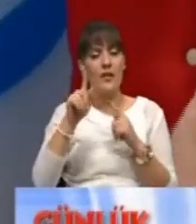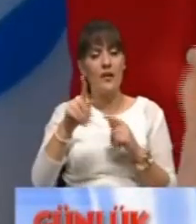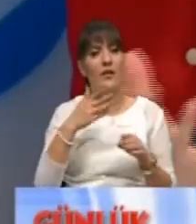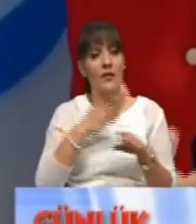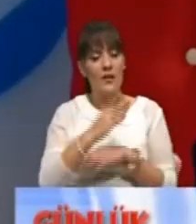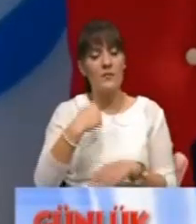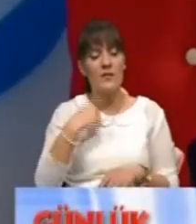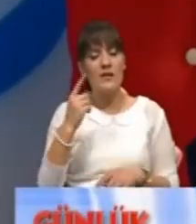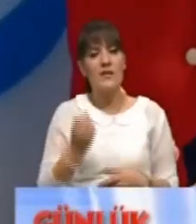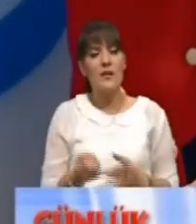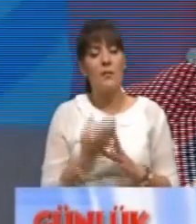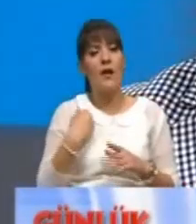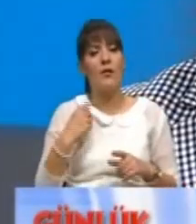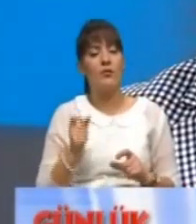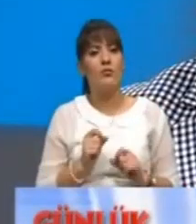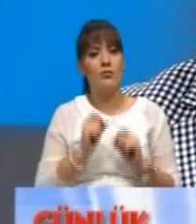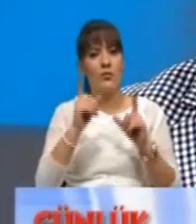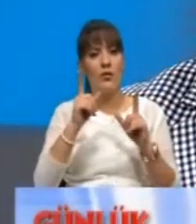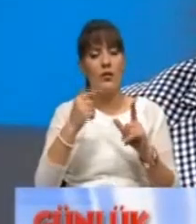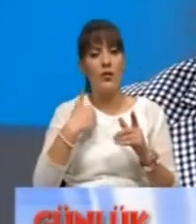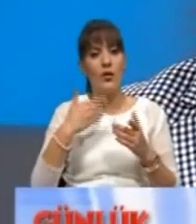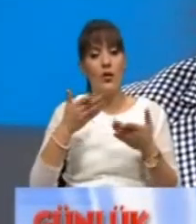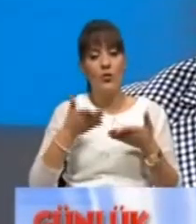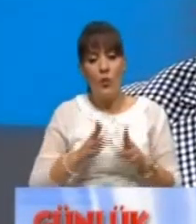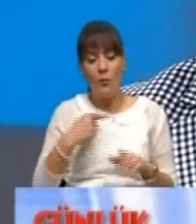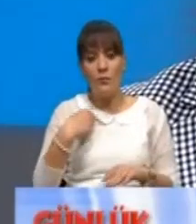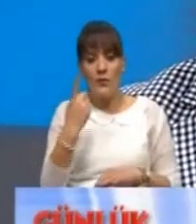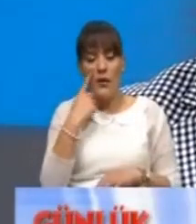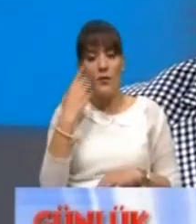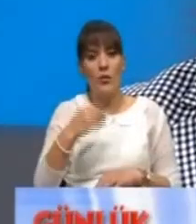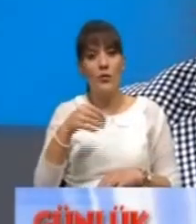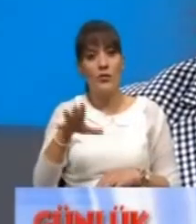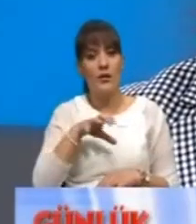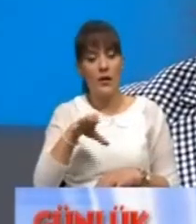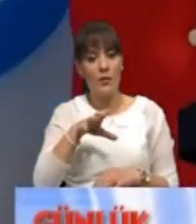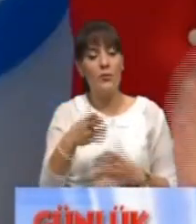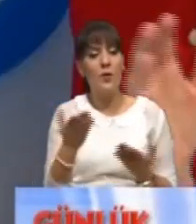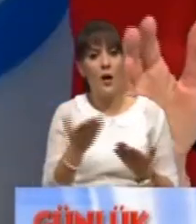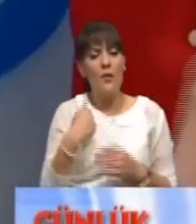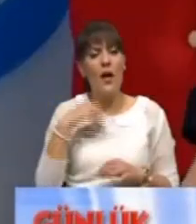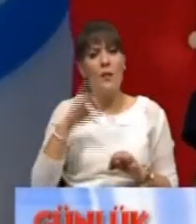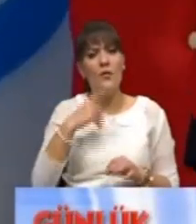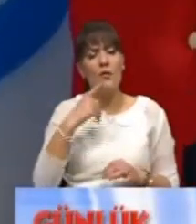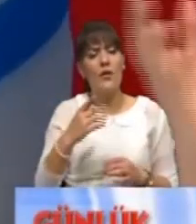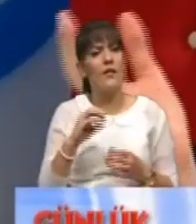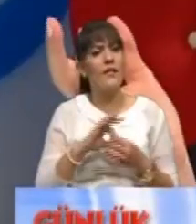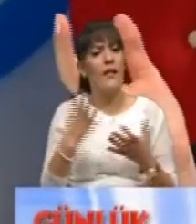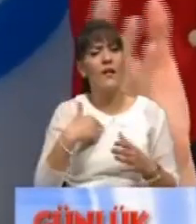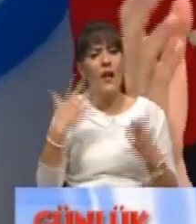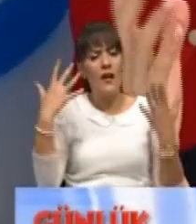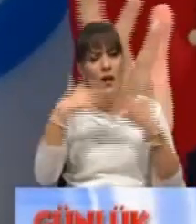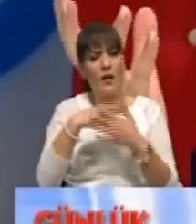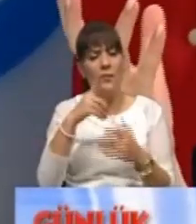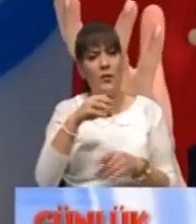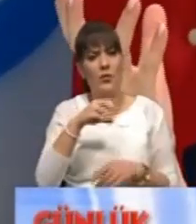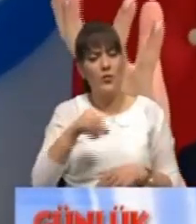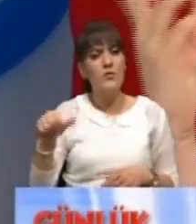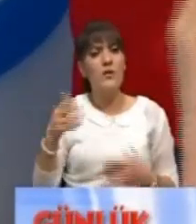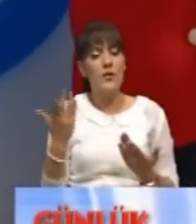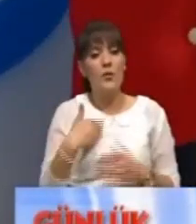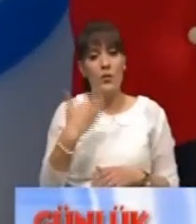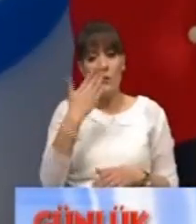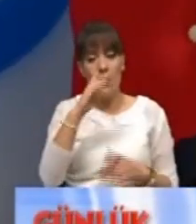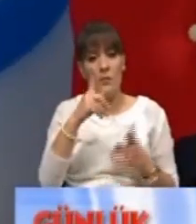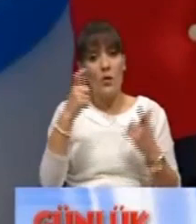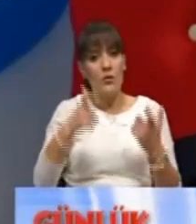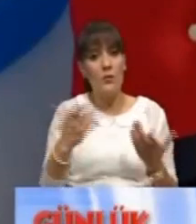Hakikaten biz bir sabah uyandığımızda doğumlarına tanık olduk kaplumbağaların. Evet. Fakat tabii hep diyoruz ki ya ne kadar karanlık bir kumsal. Tabii çok güzel,